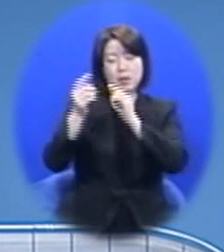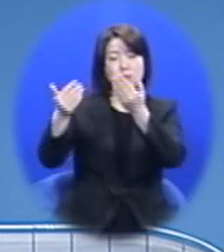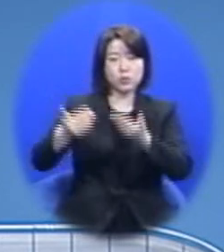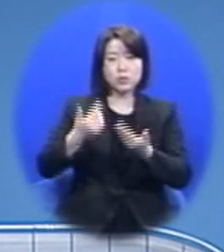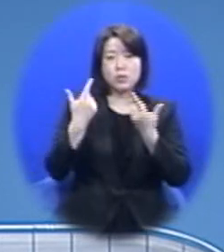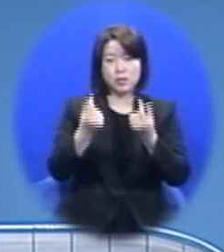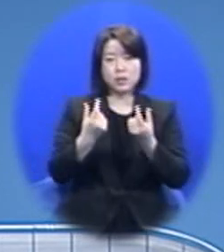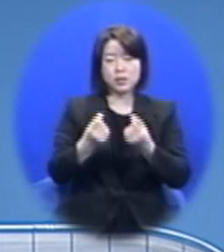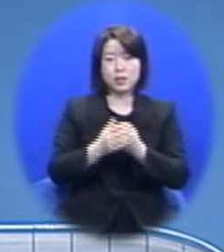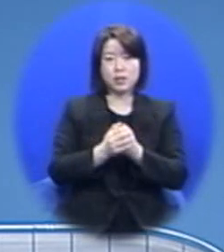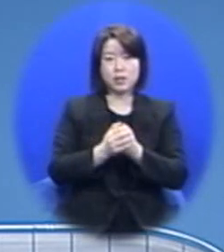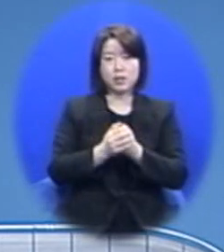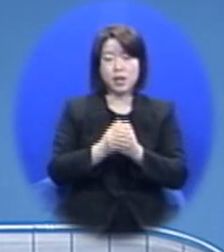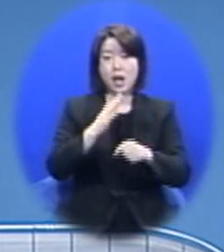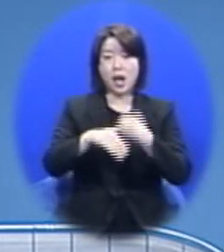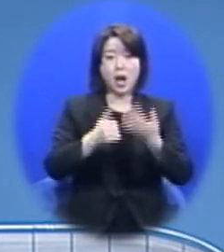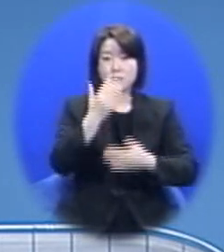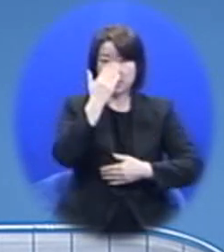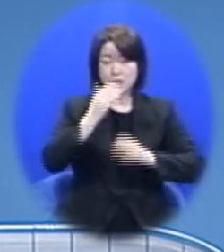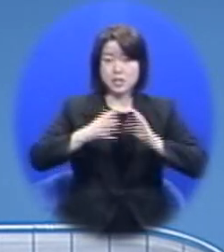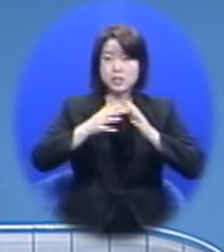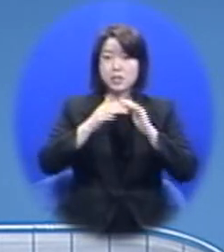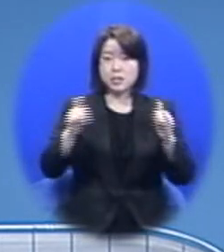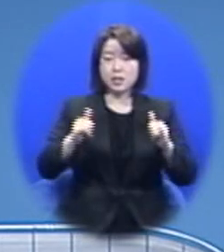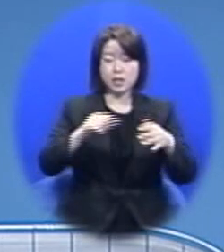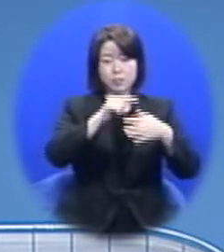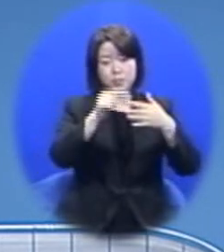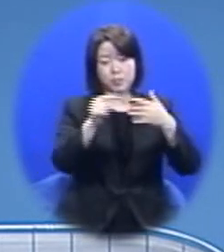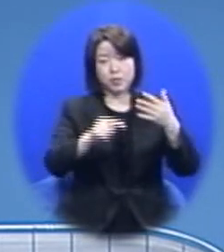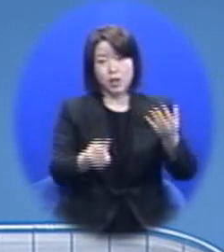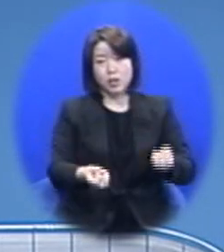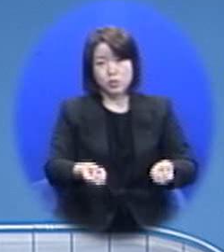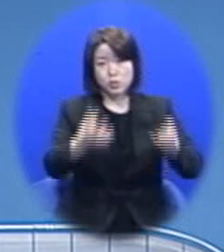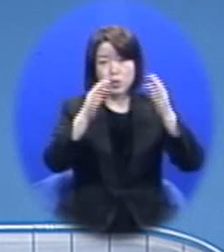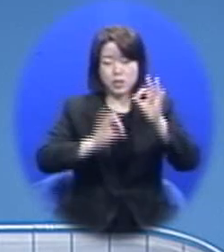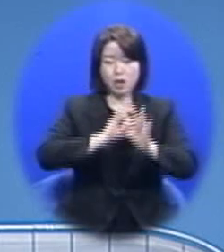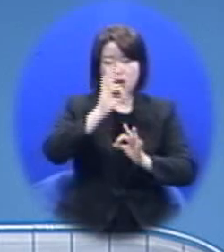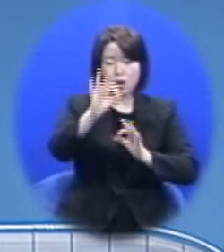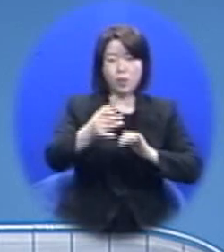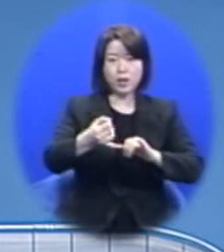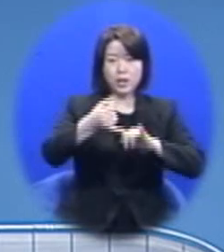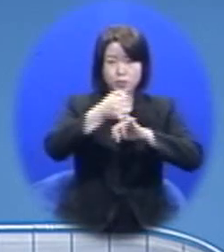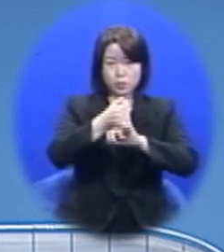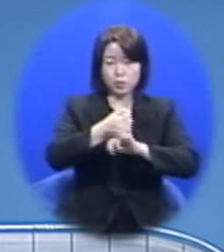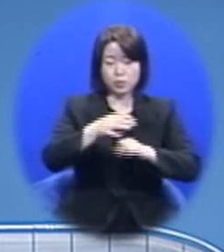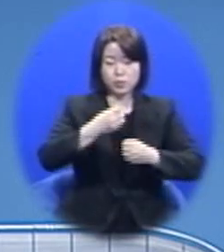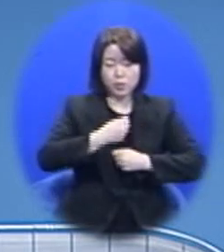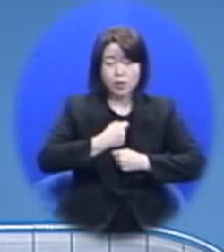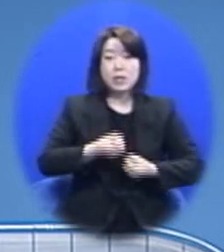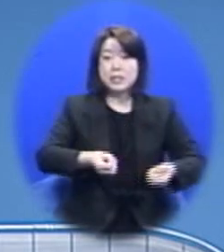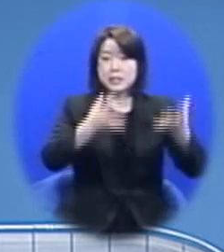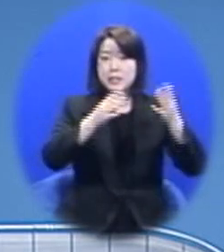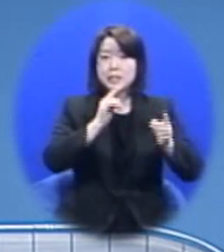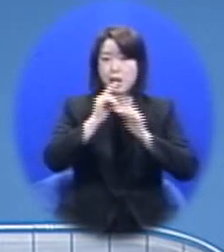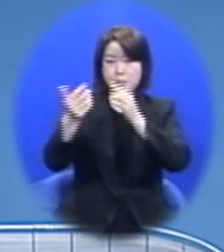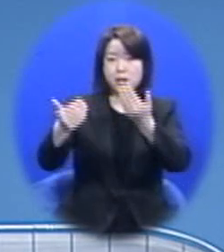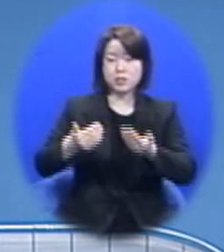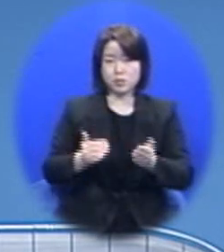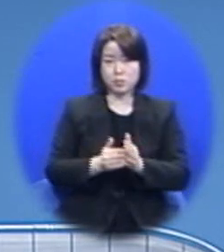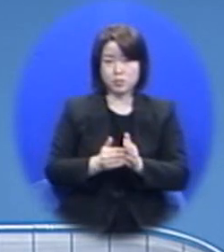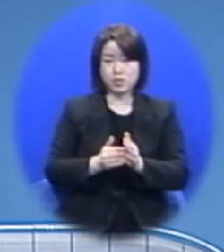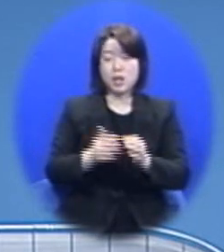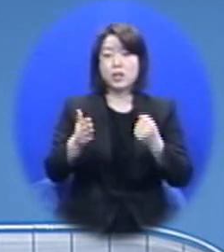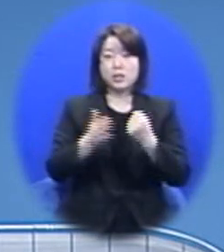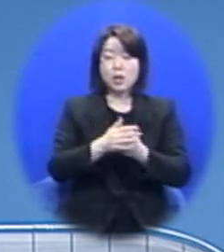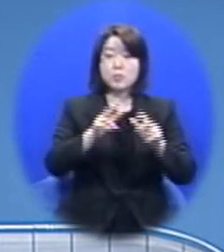하나님은 이스라엘 백성들에게 유월절을 영원한 규례로 지키라고 하셨습니다. 지금도 유대인들은 유월절을